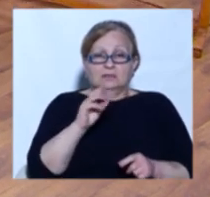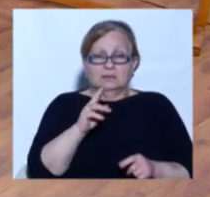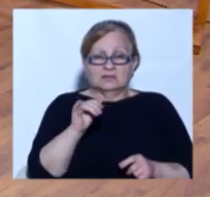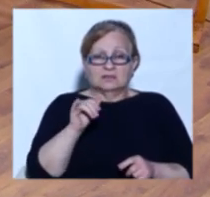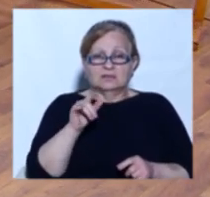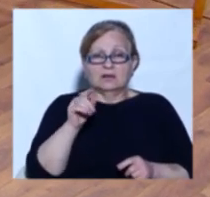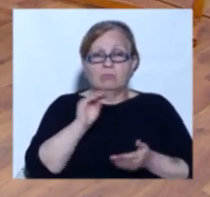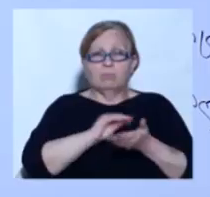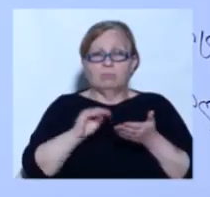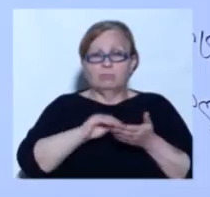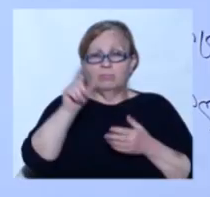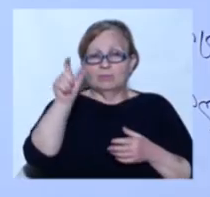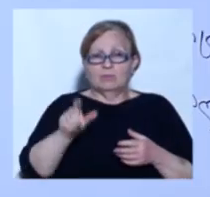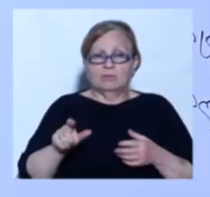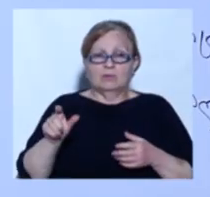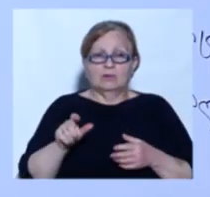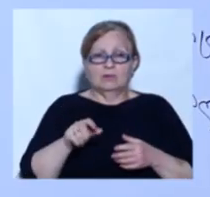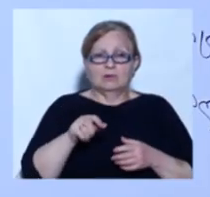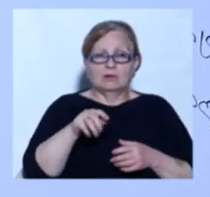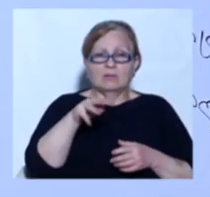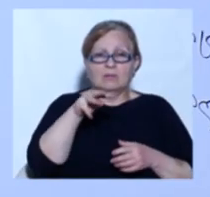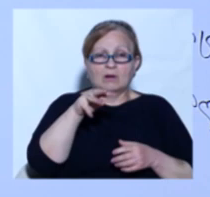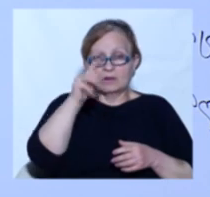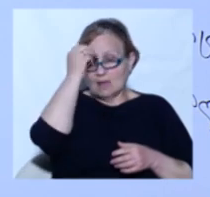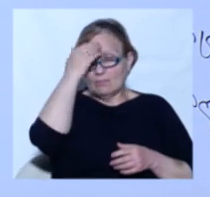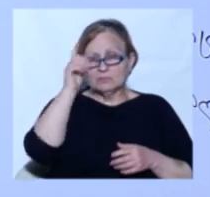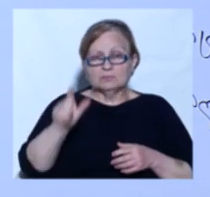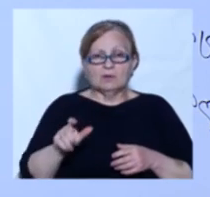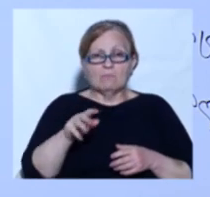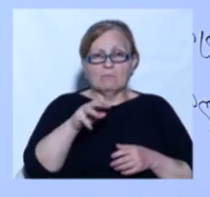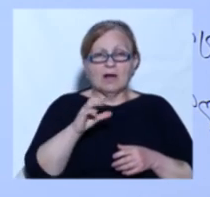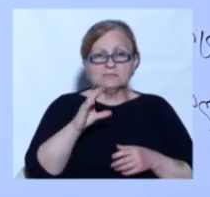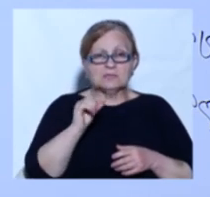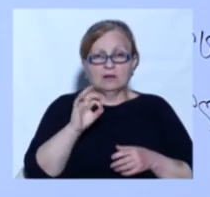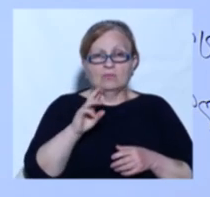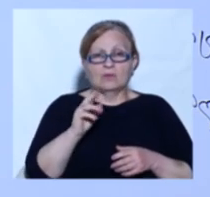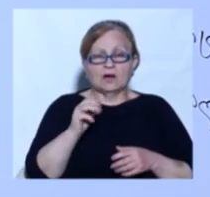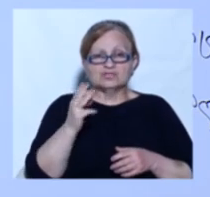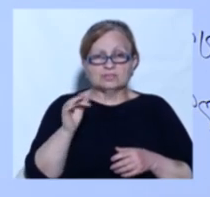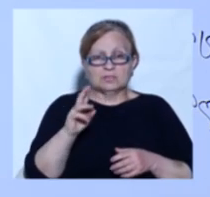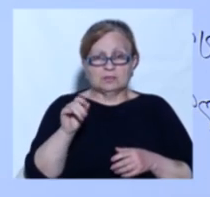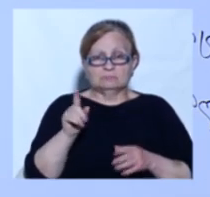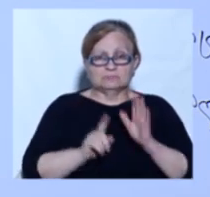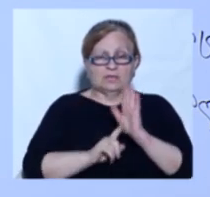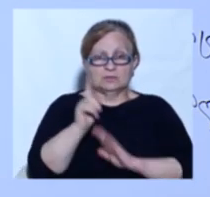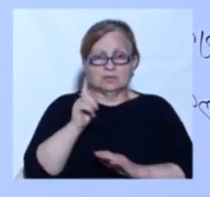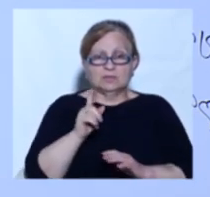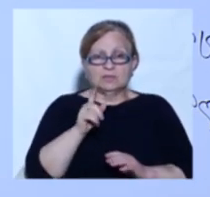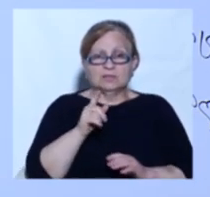და კრიტიკოსმა მასაოკა შიკიმ შემოიტანა, ხოლო ჰაიკუს მამამთავრად